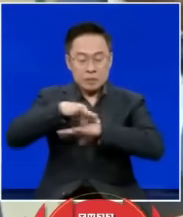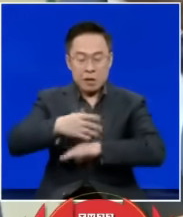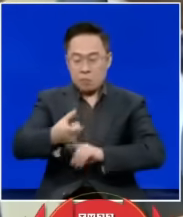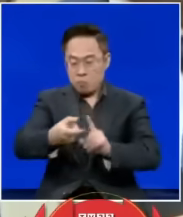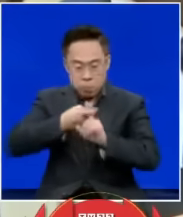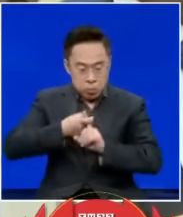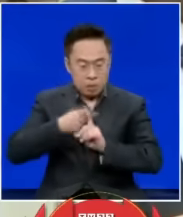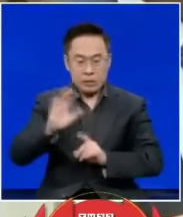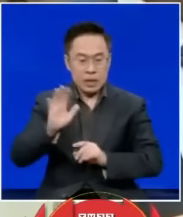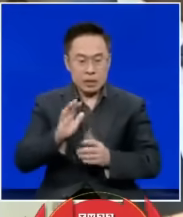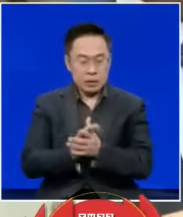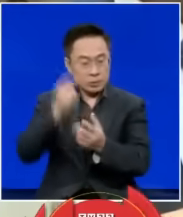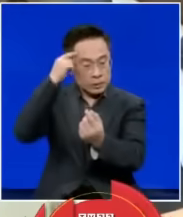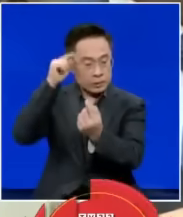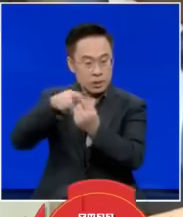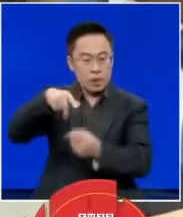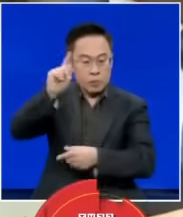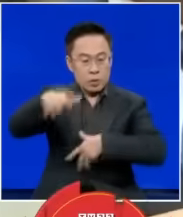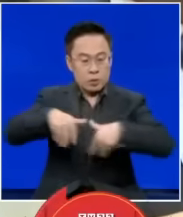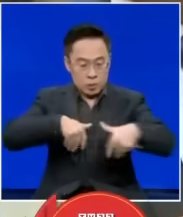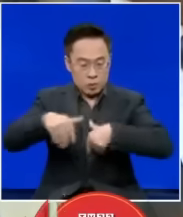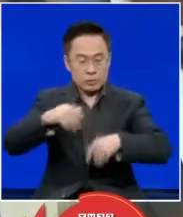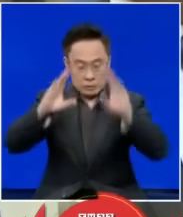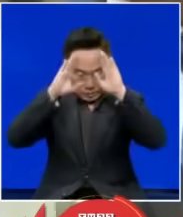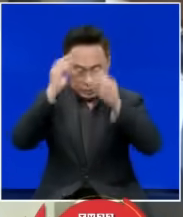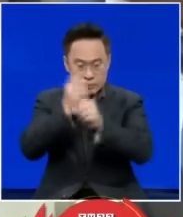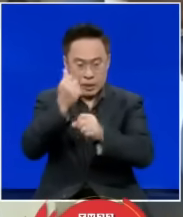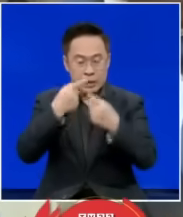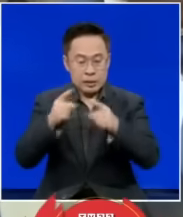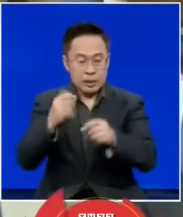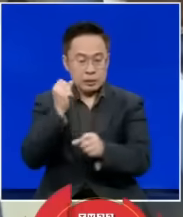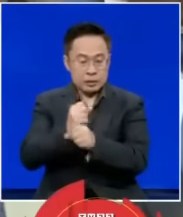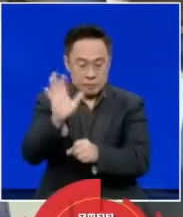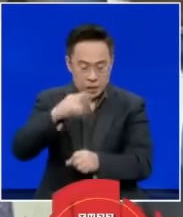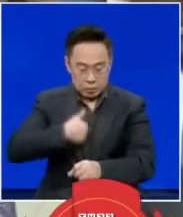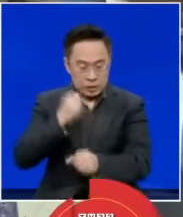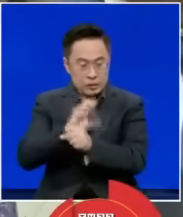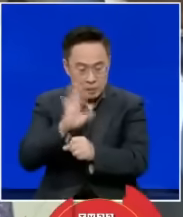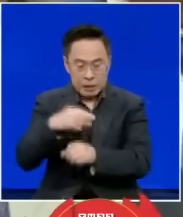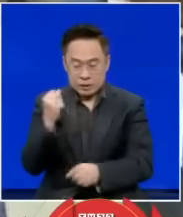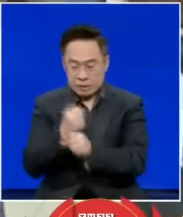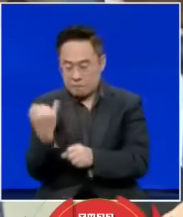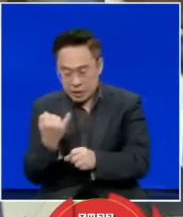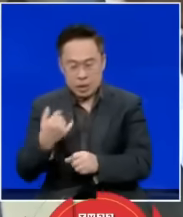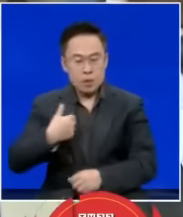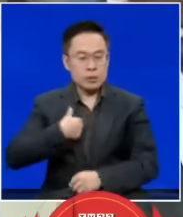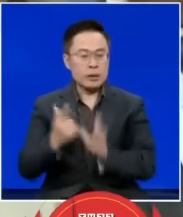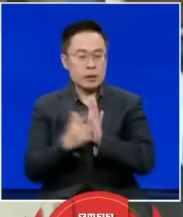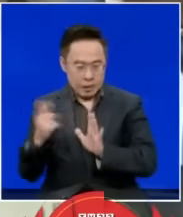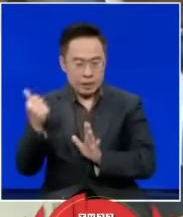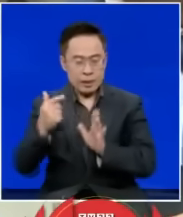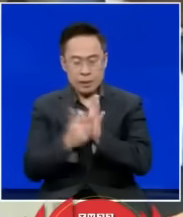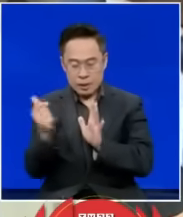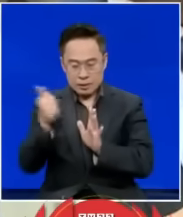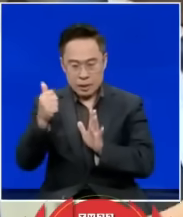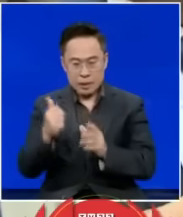ำแหน่งถ้าทำเพื่อประโยชน์ของประชาชนก็ทำเต็มที่แต่ถ้าทำไม่ได้พร้อมที่จะไปย้ำเลยว่าตำแหน่งประธานสภาผู้แ